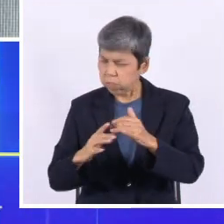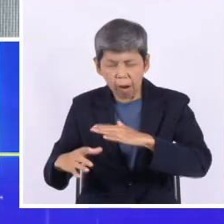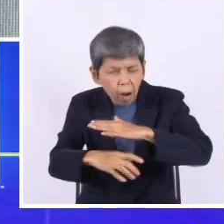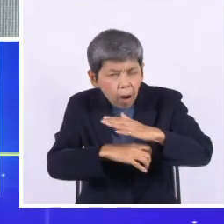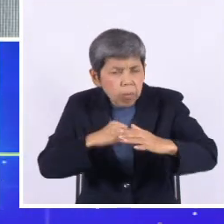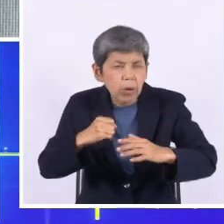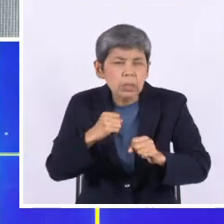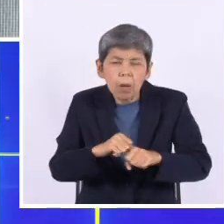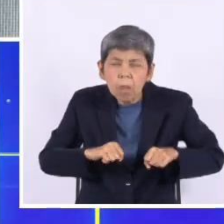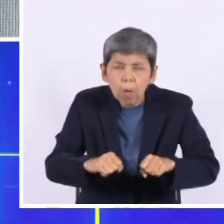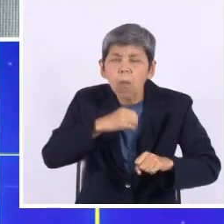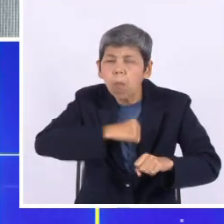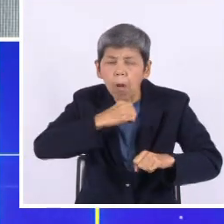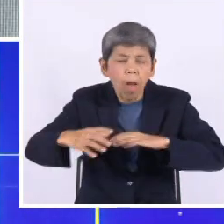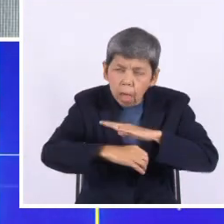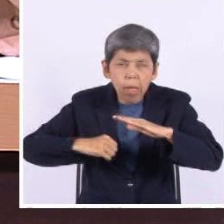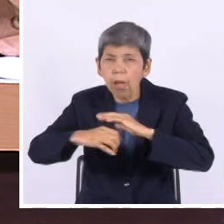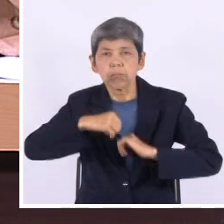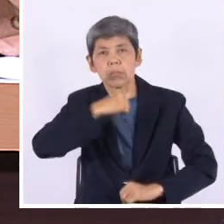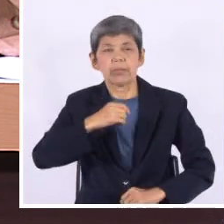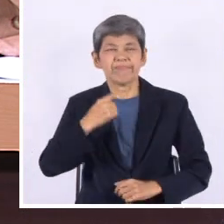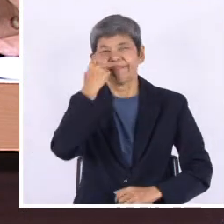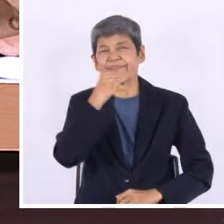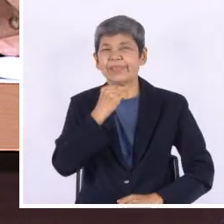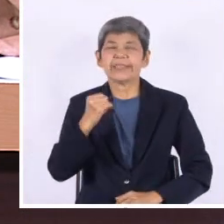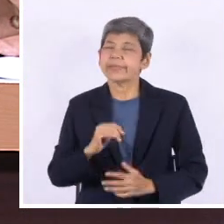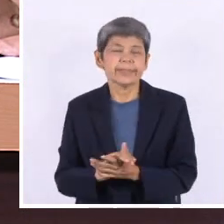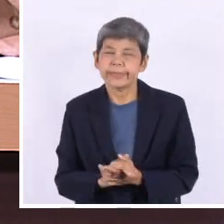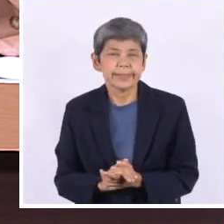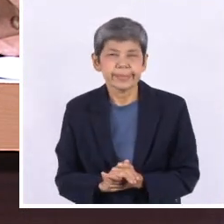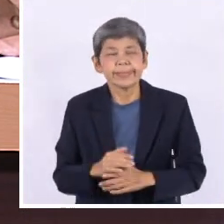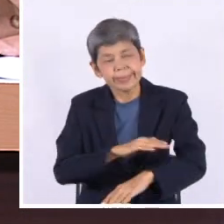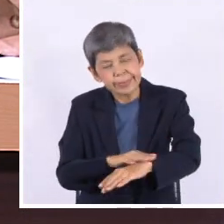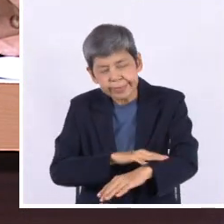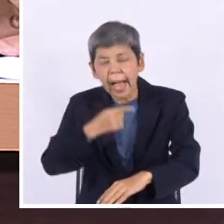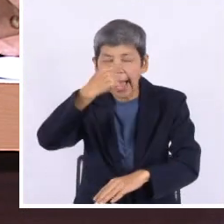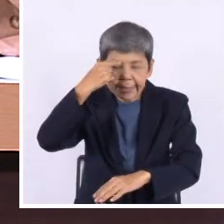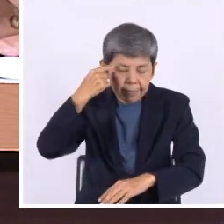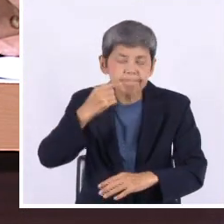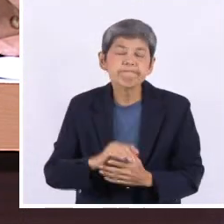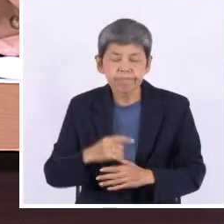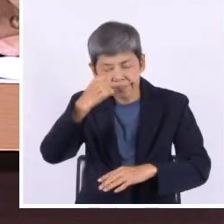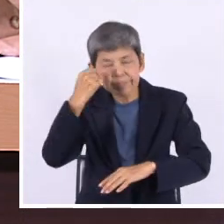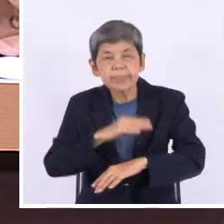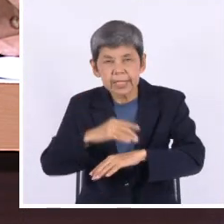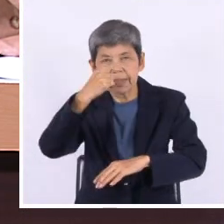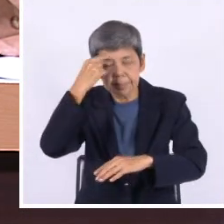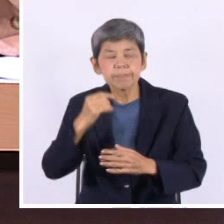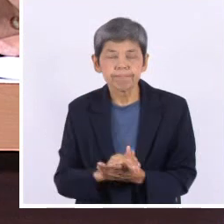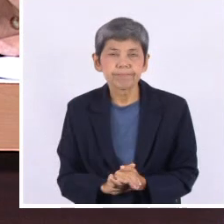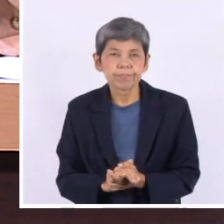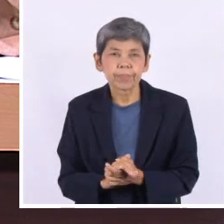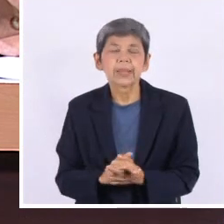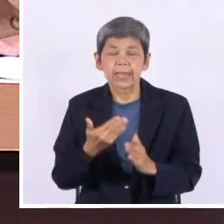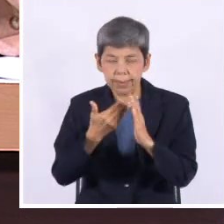พแล้วก็ชอบจะชิงทรัพย์กับคนแก่ซะด้วย หน้าตาไม่ดีผมฟูลักษณะตัวดำแ ฮะหน้าดำอื้อลือ ดำอื้อลือภาษาอีสานบ้าน